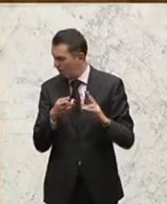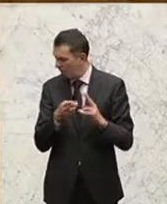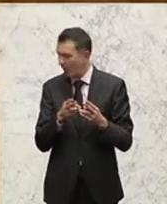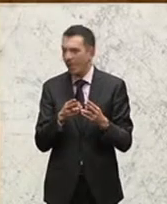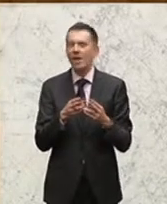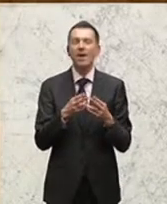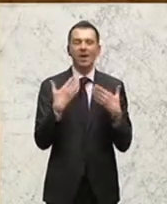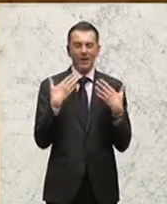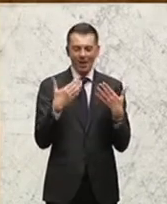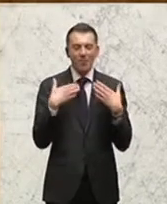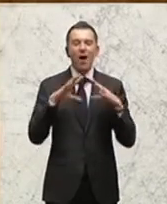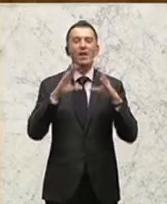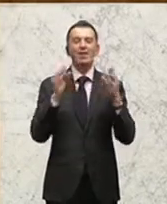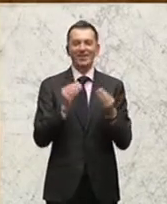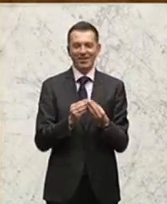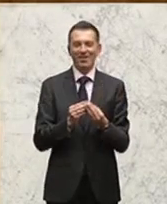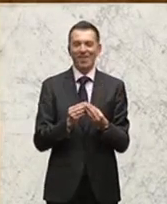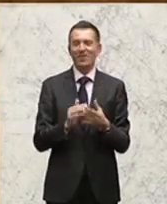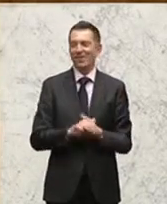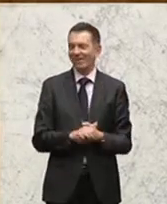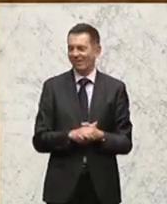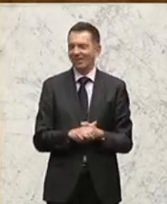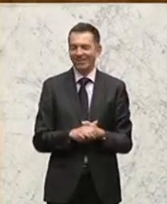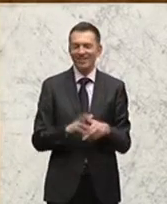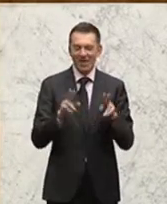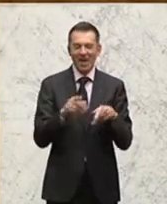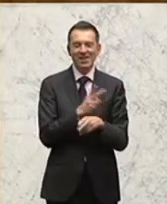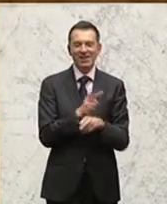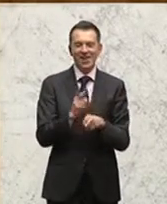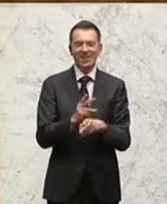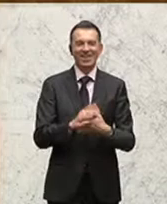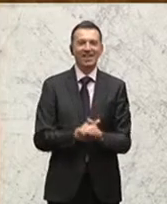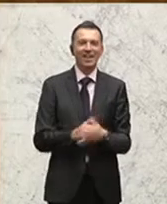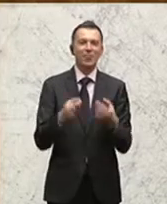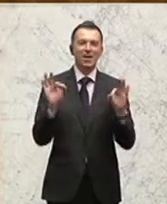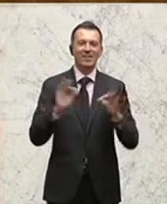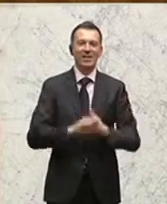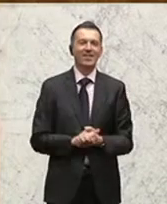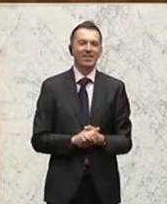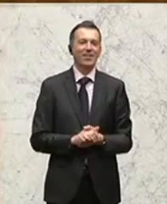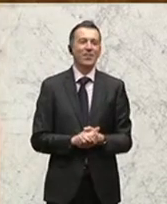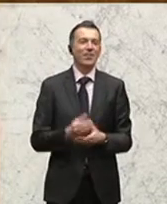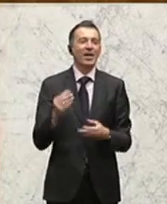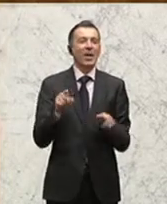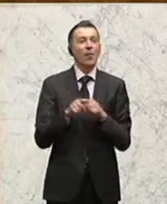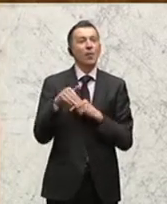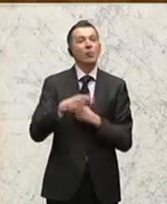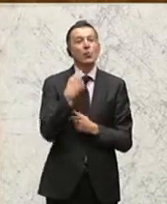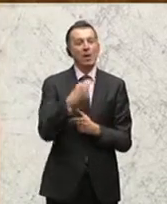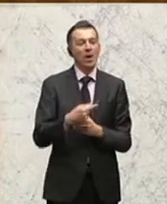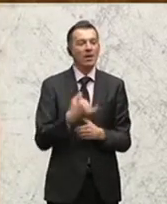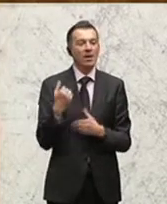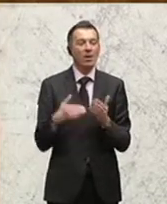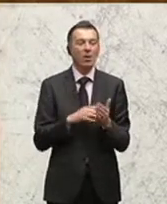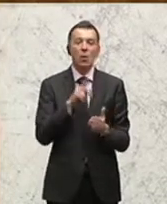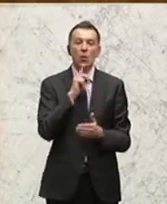Klima insgesamt stattfindet, um die Rechtsstaatlichkeit zu verbessern. Ich glaube, dass man hier auch sagen muss, wir haben noch